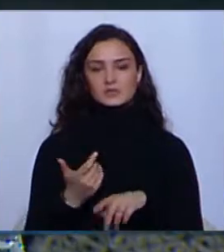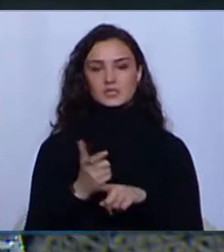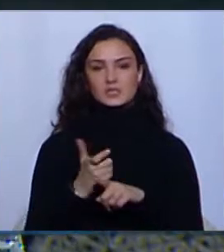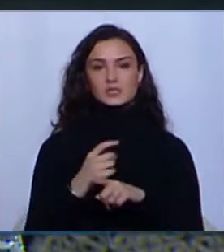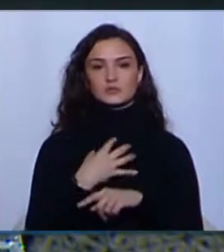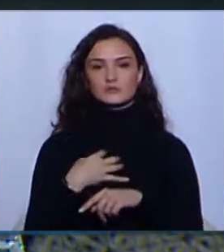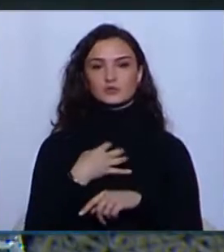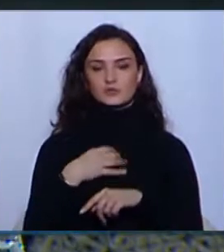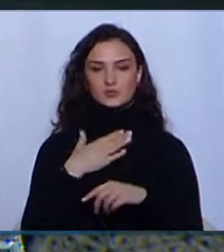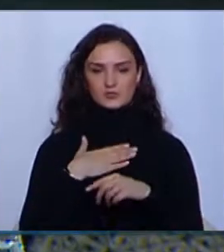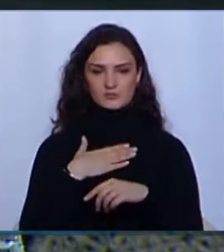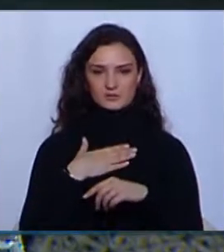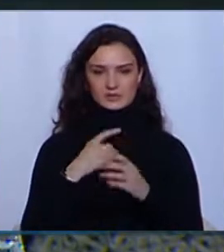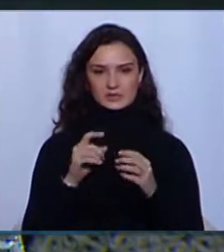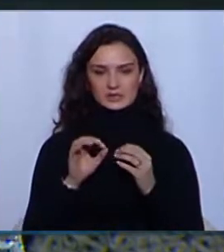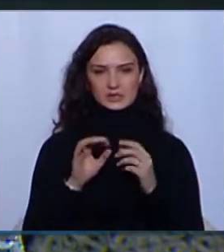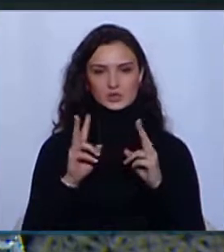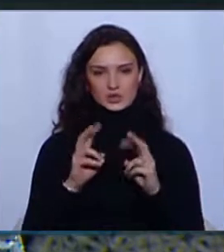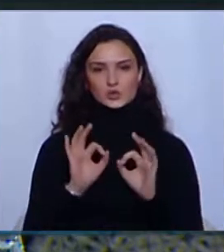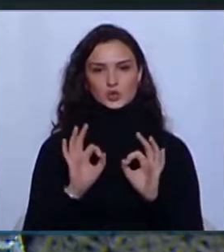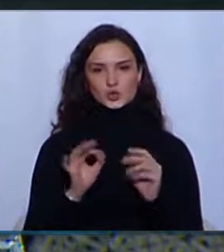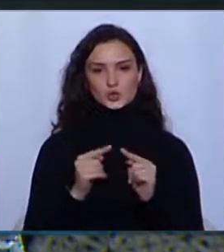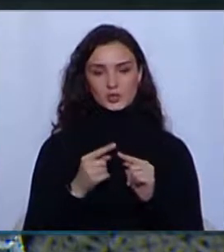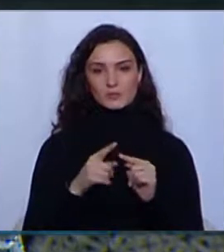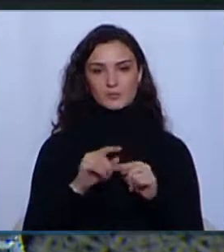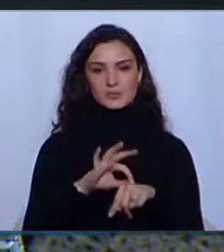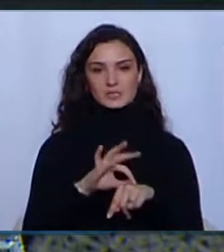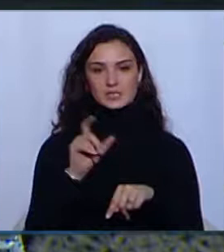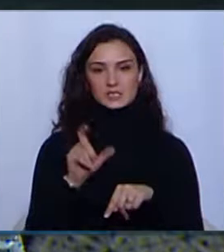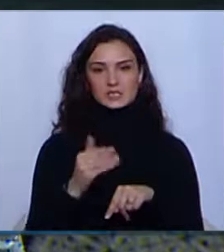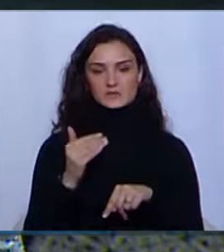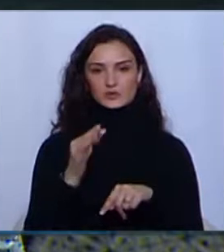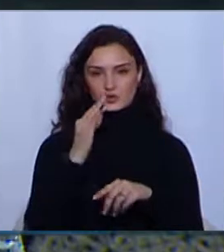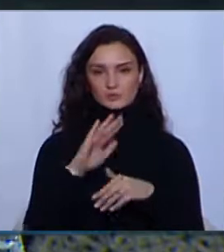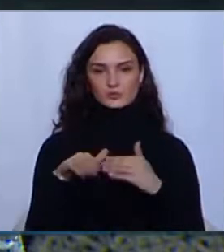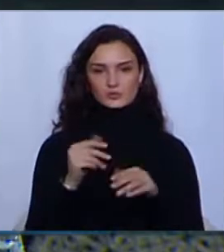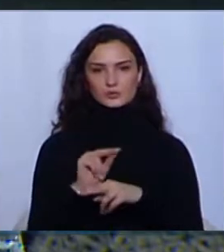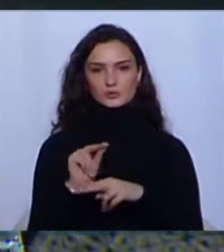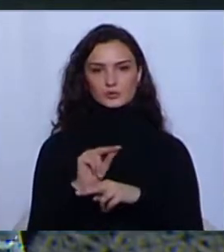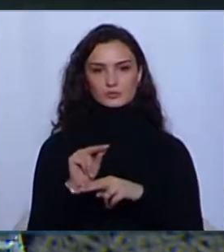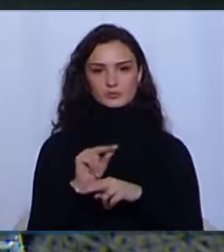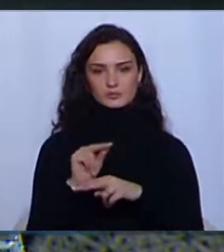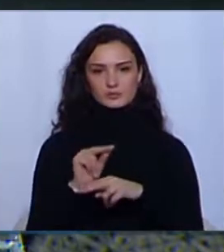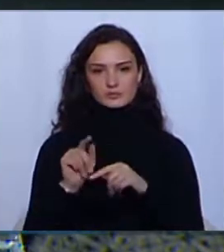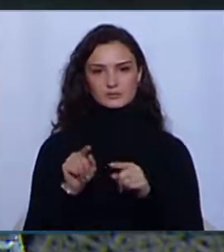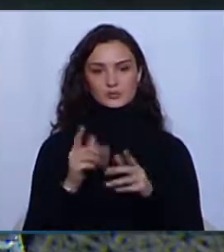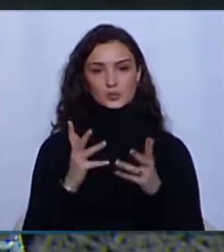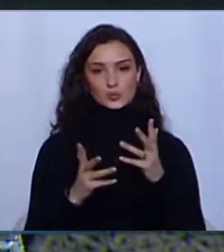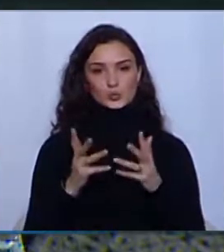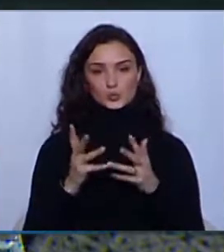ძალიან მნიშვნელოვანია ჩვენი დიაგნოზის ისტორი, ვინაიდან პაციენტისათვის განსაზღვრავს შემდგომ მკურნალობას, შემდგომ ტაქტიკას.